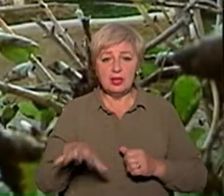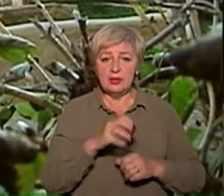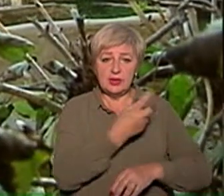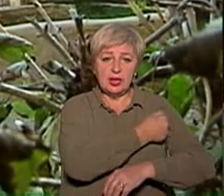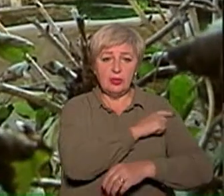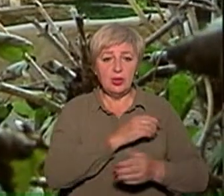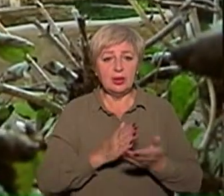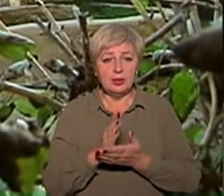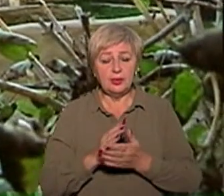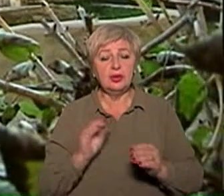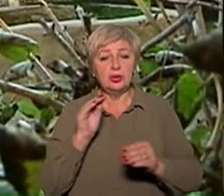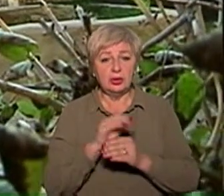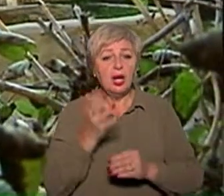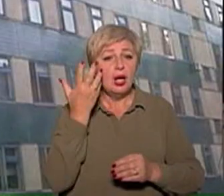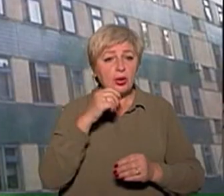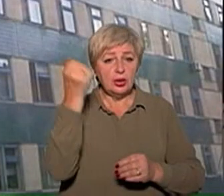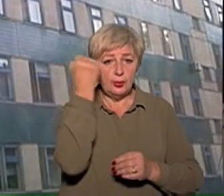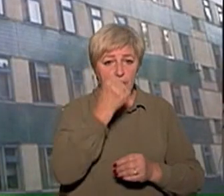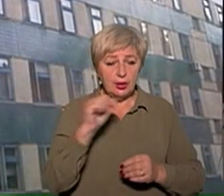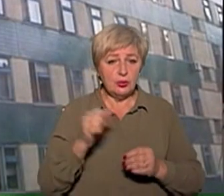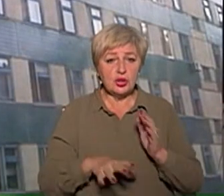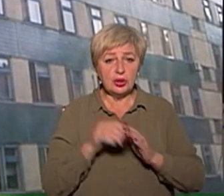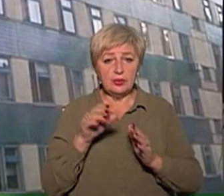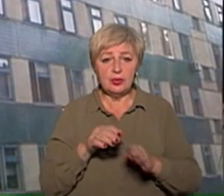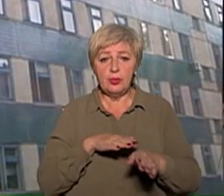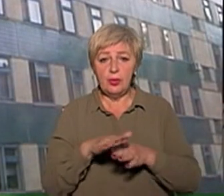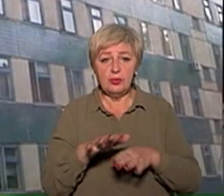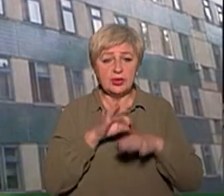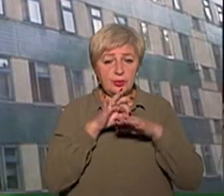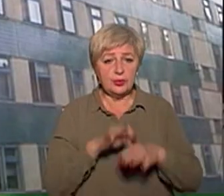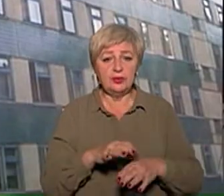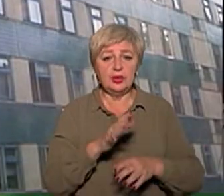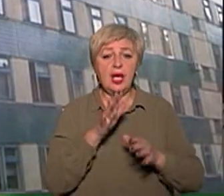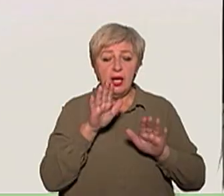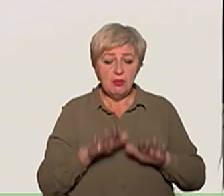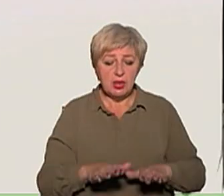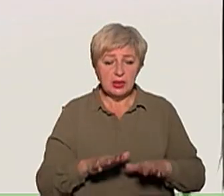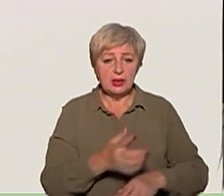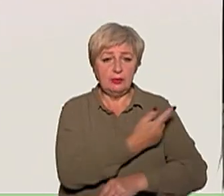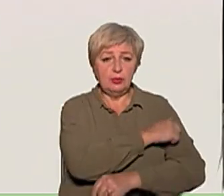додає, коли переможе на выборах, повністю приведе до ладу місцеву медицину.